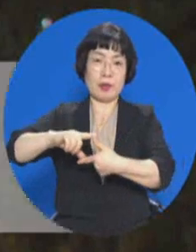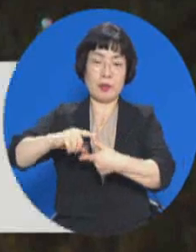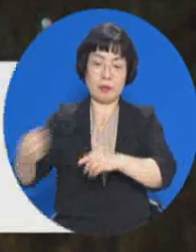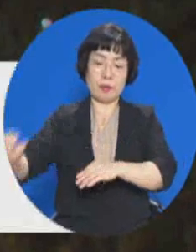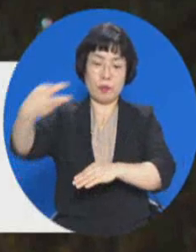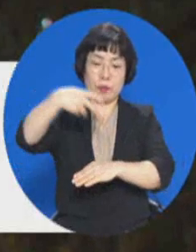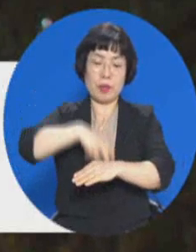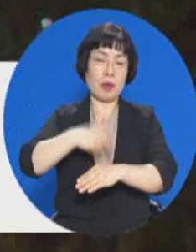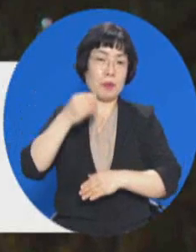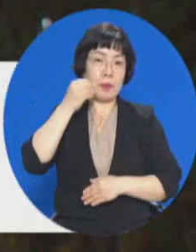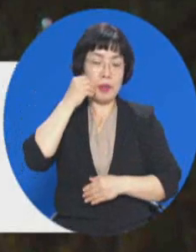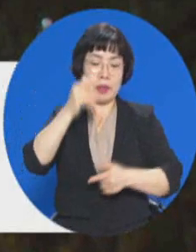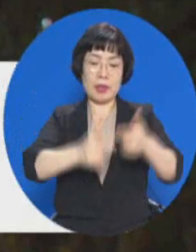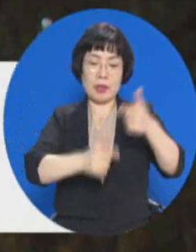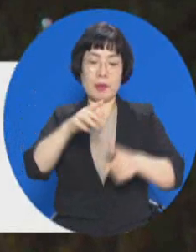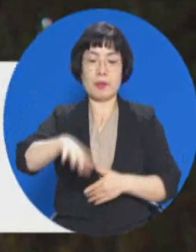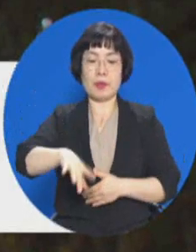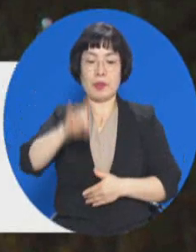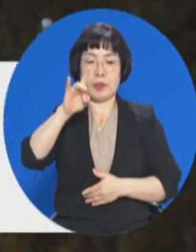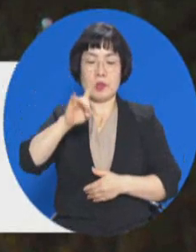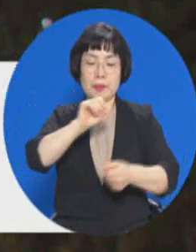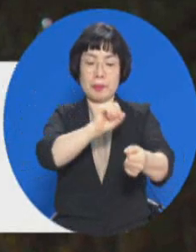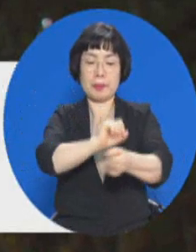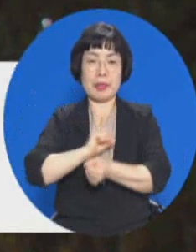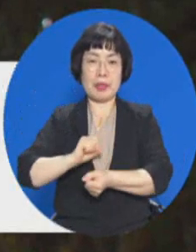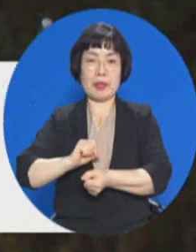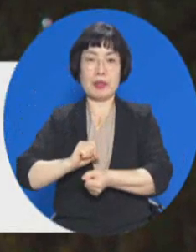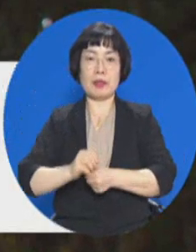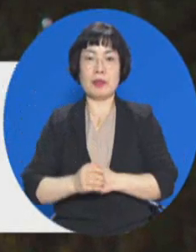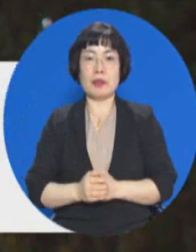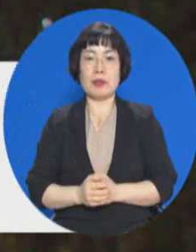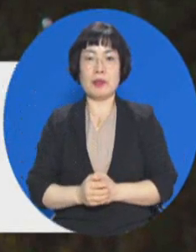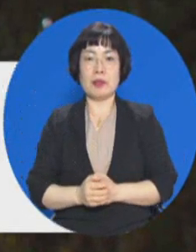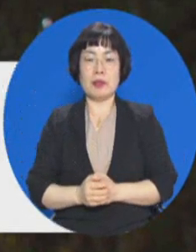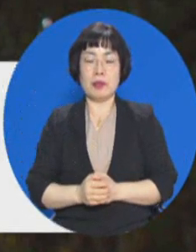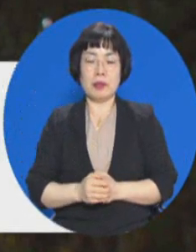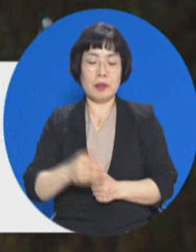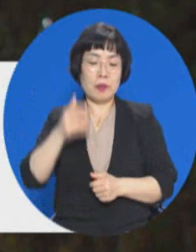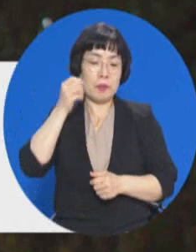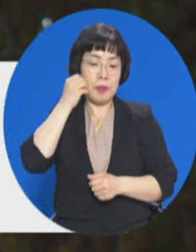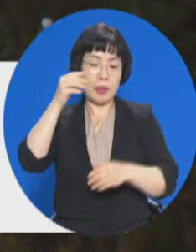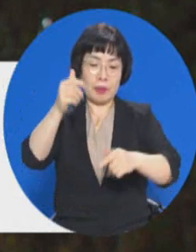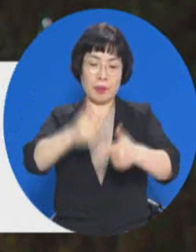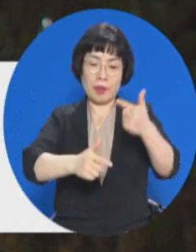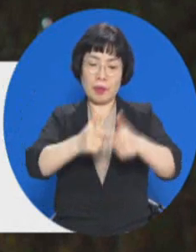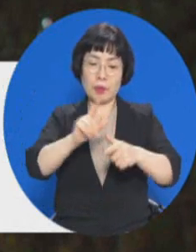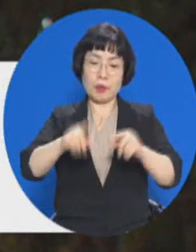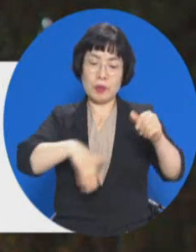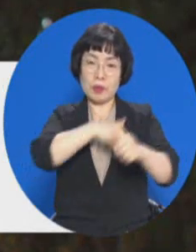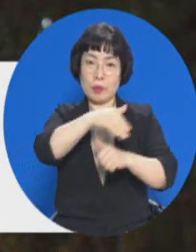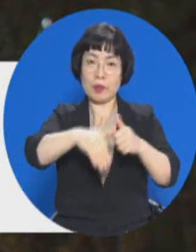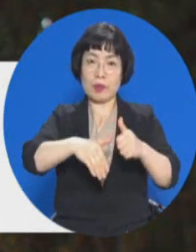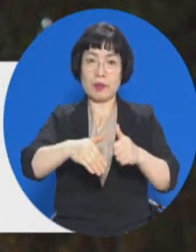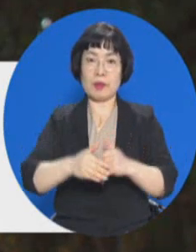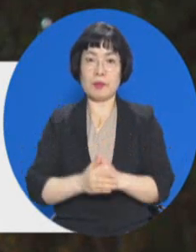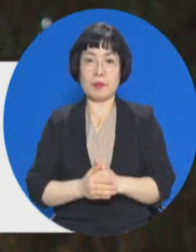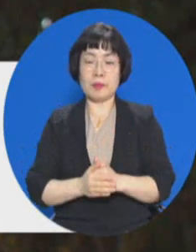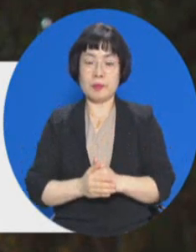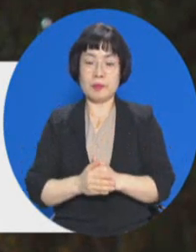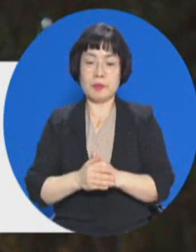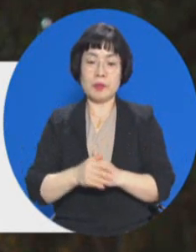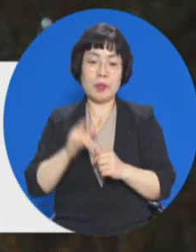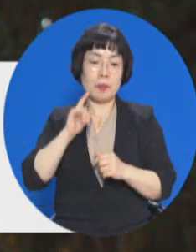넘어온 폐목재에 의해서 최초로 동북권에 유입이 됐습니다. 폐목재 어떤 상태로 들어오냐면요.